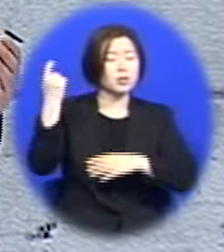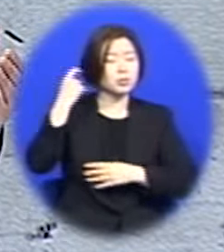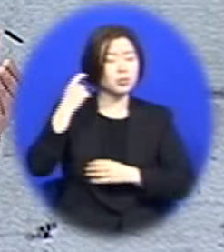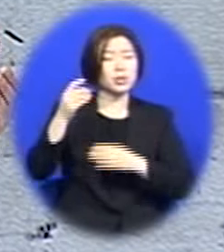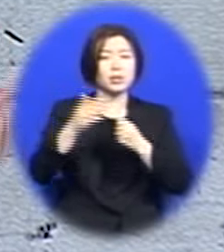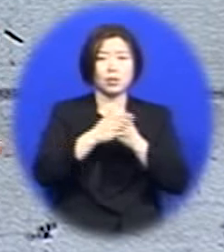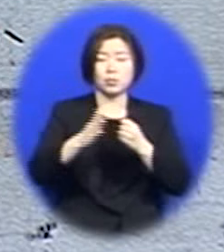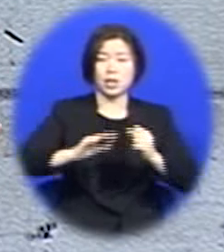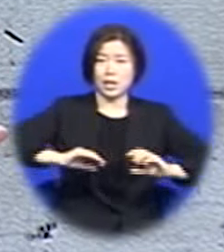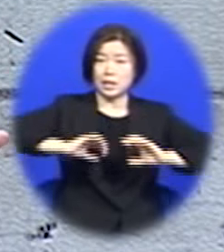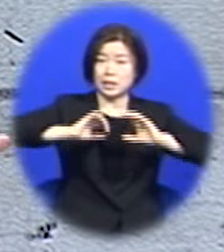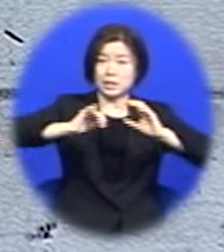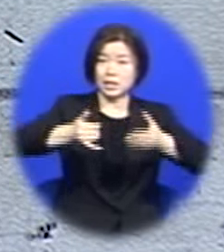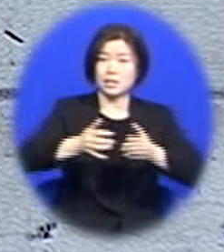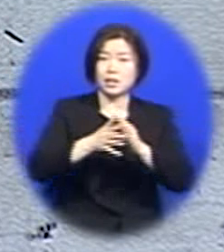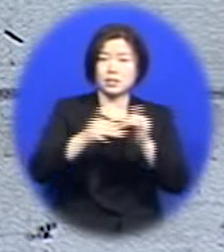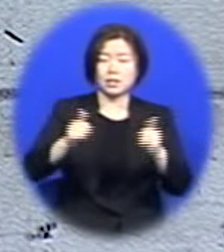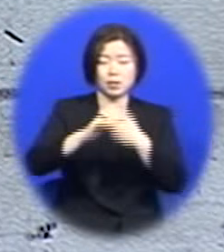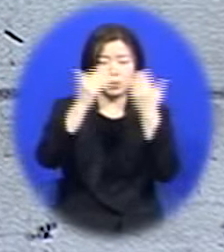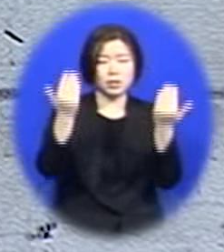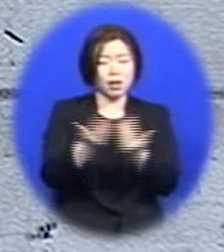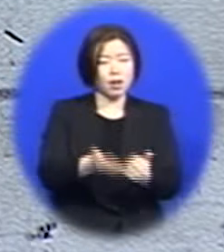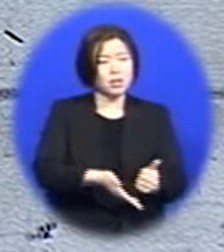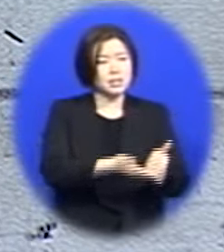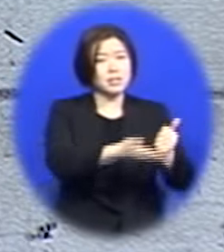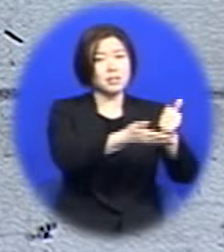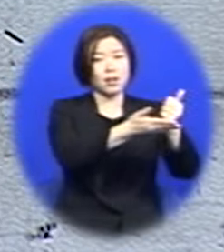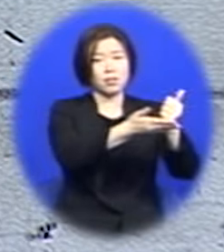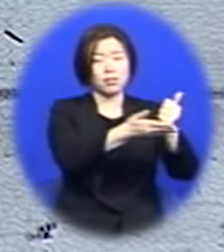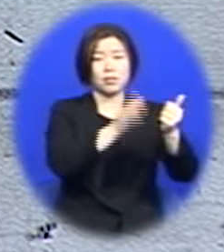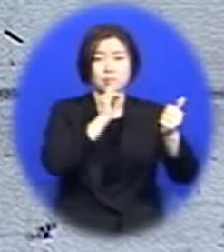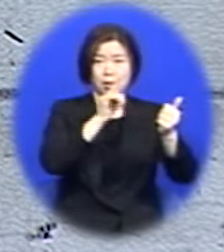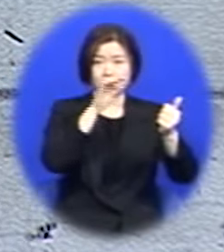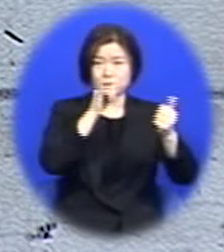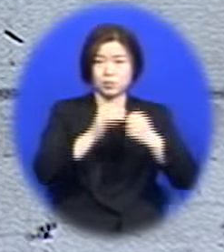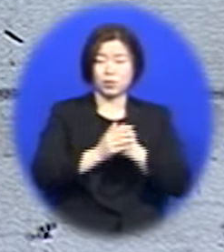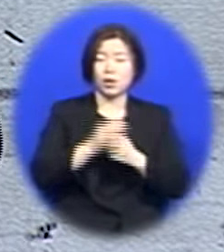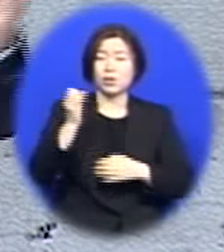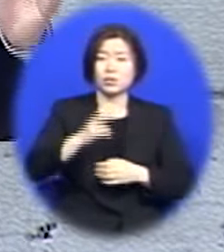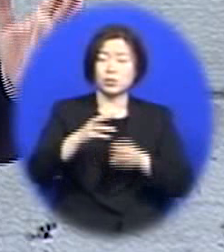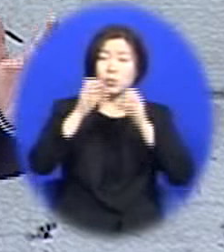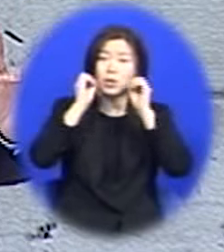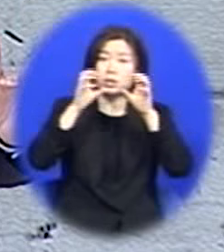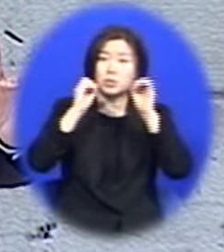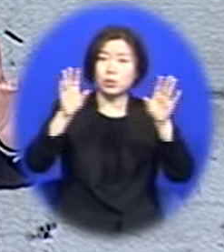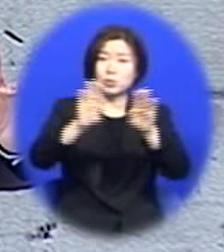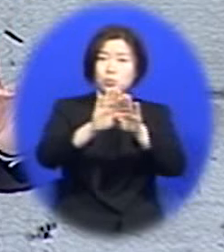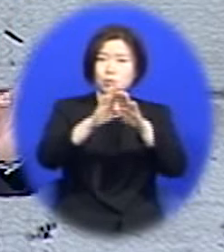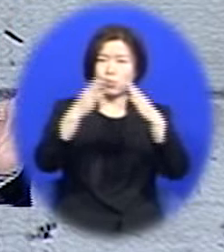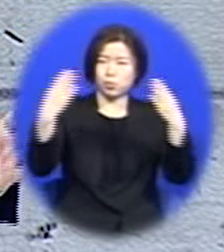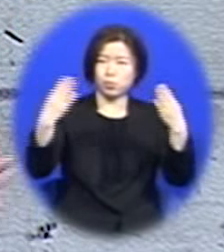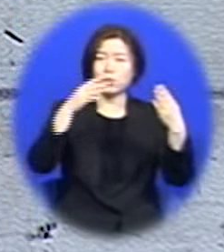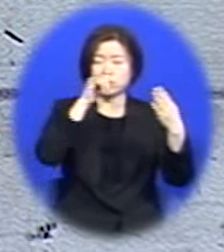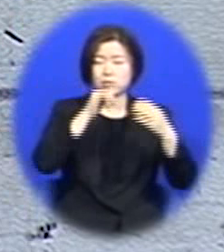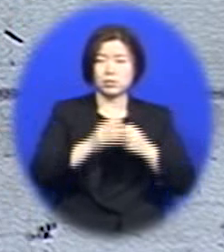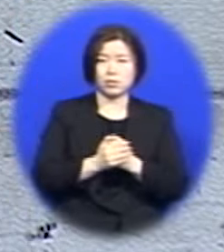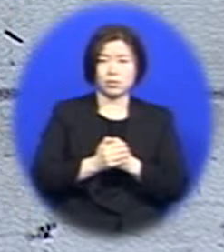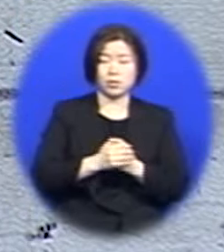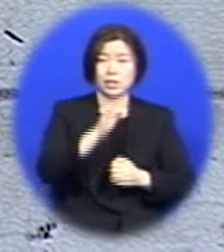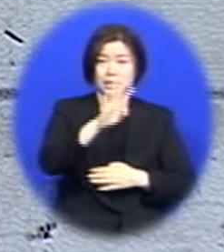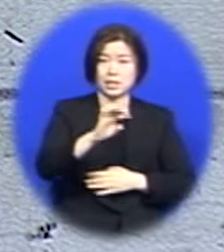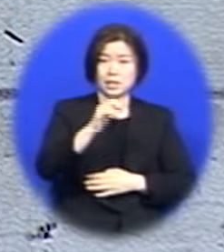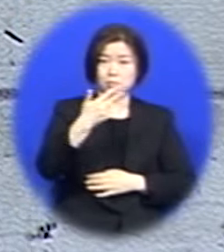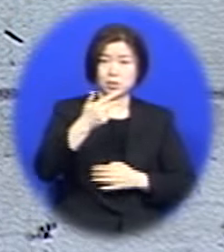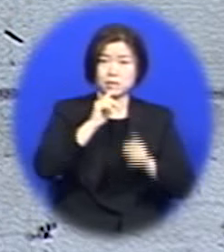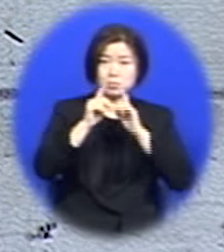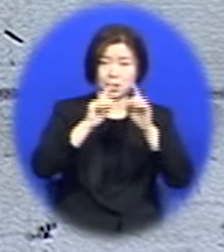세상 사람들이 다 칭찬을 했다는 겁니다. 그리고 전도문이 활짝 열렸습니다. 47절